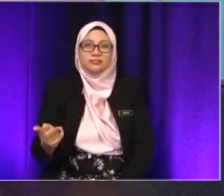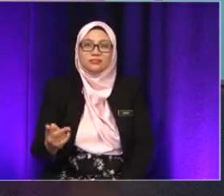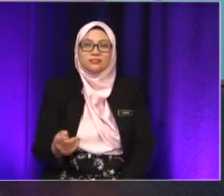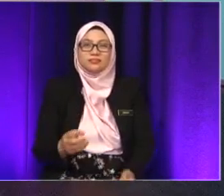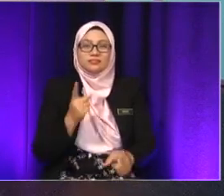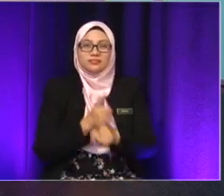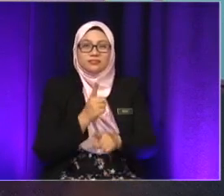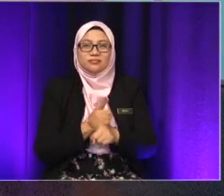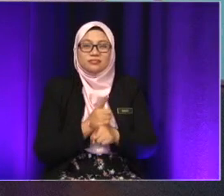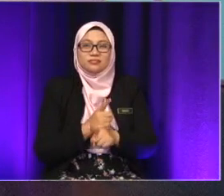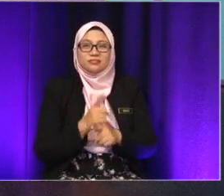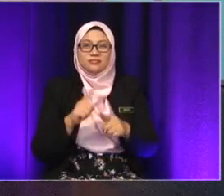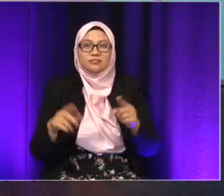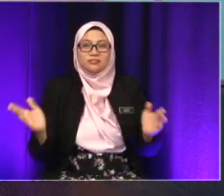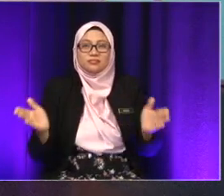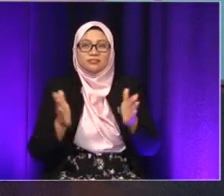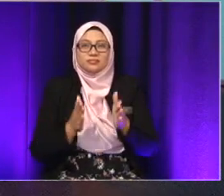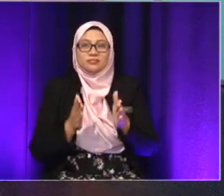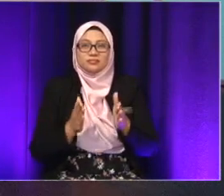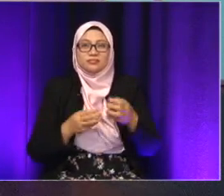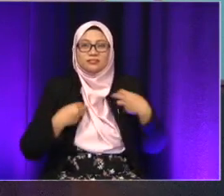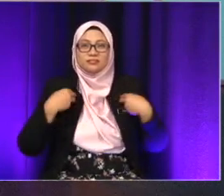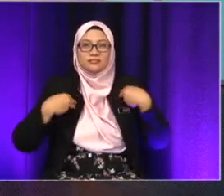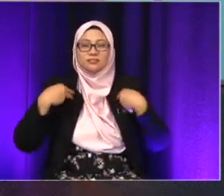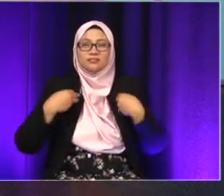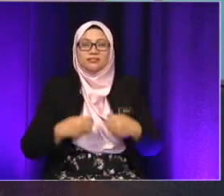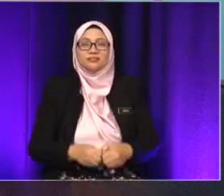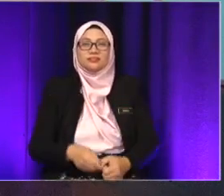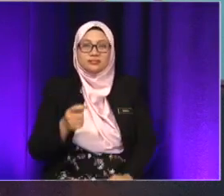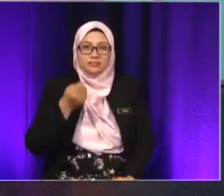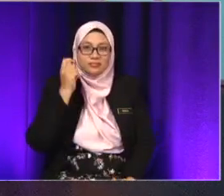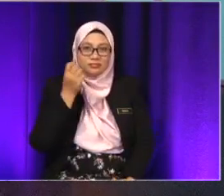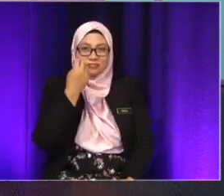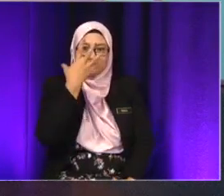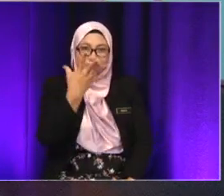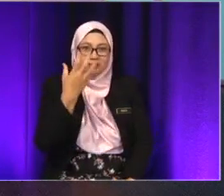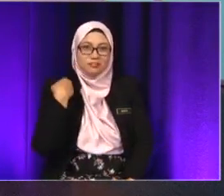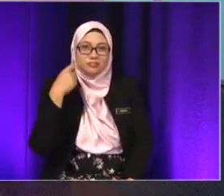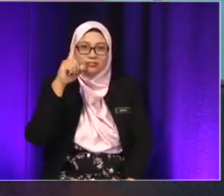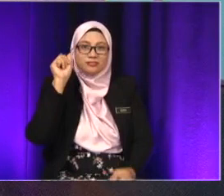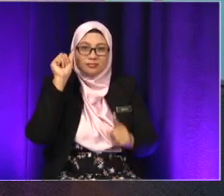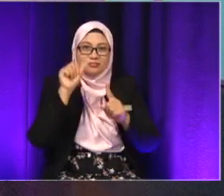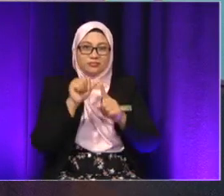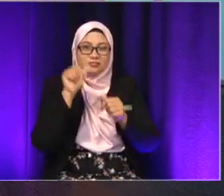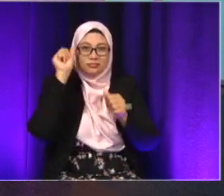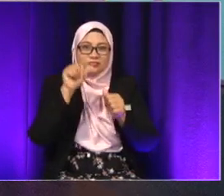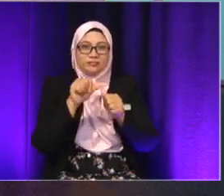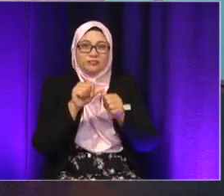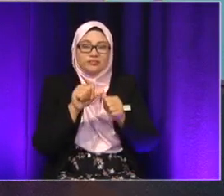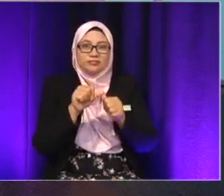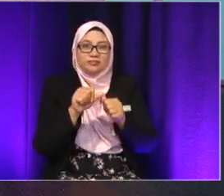ni. Okey, kalau yang ni yang tadi kita beritahu injak kawalan berarah kan. Ni menggunakan bukan mekanikal, dia guna